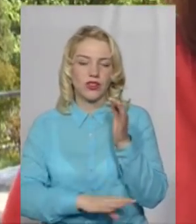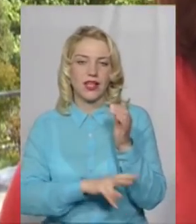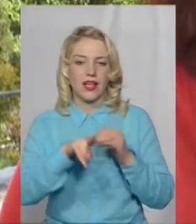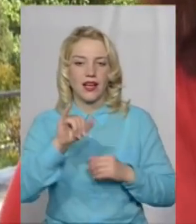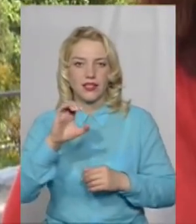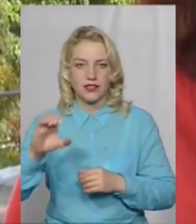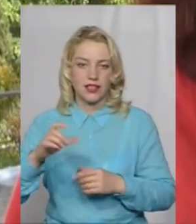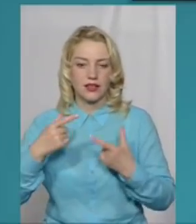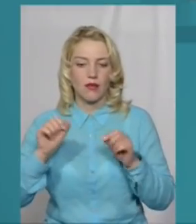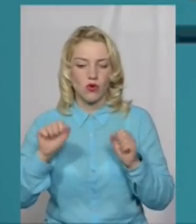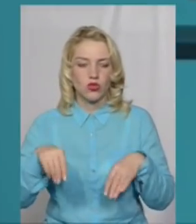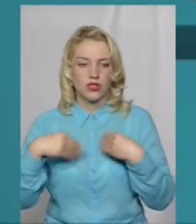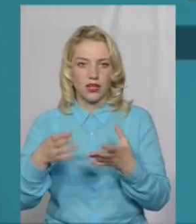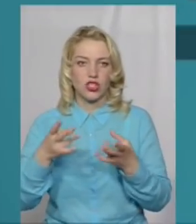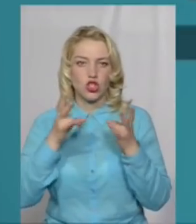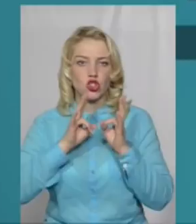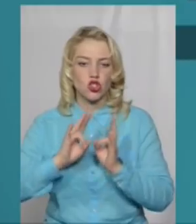можуть принести шкоду.